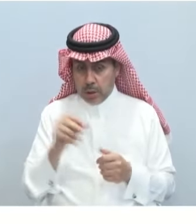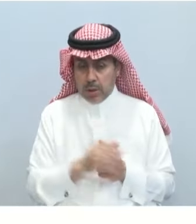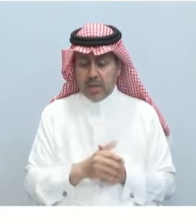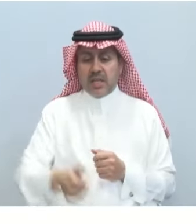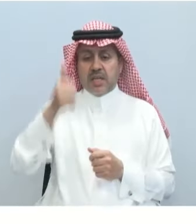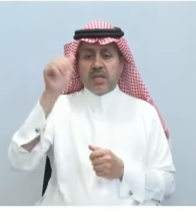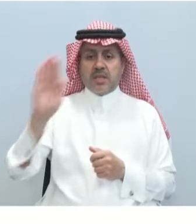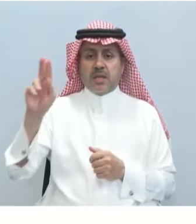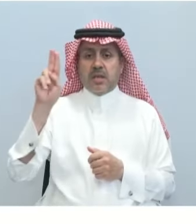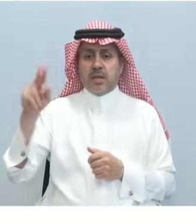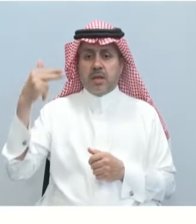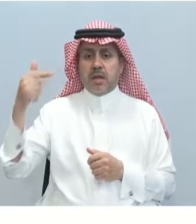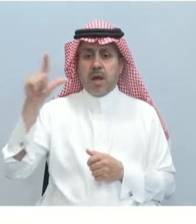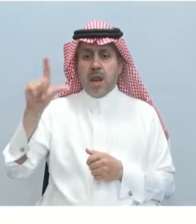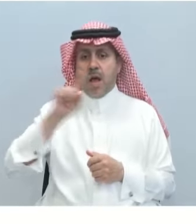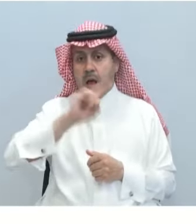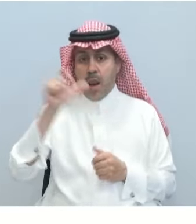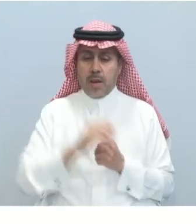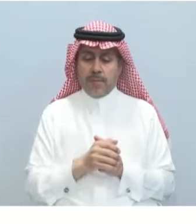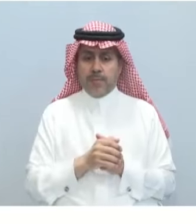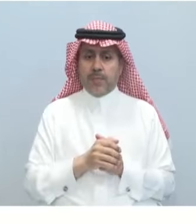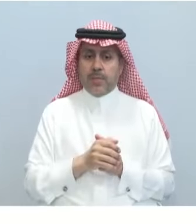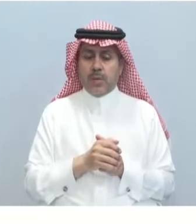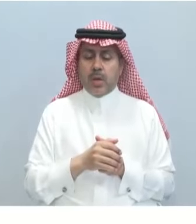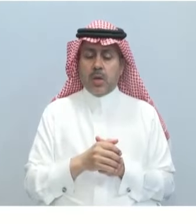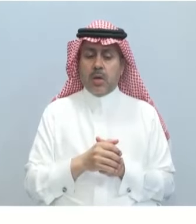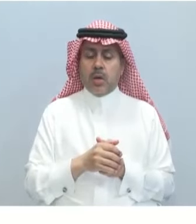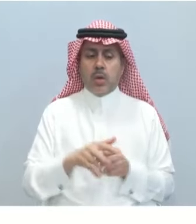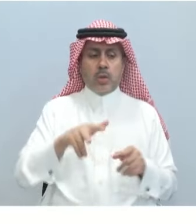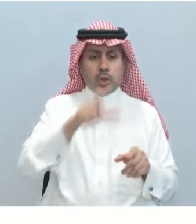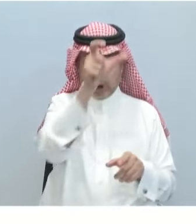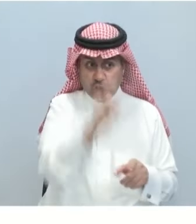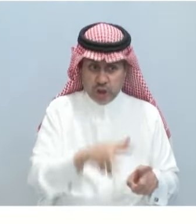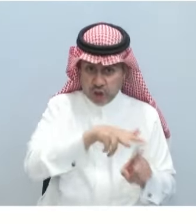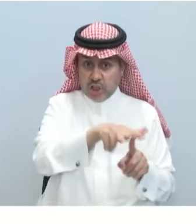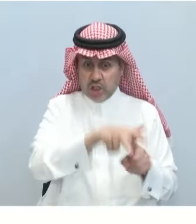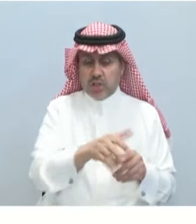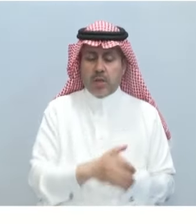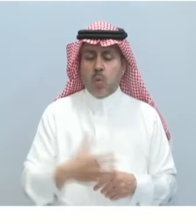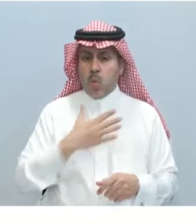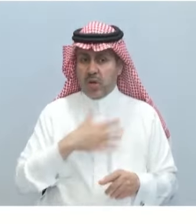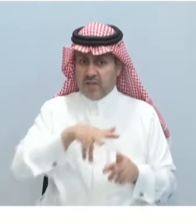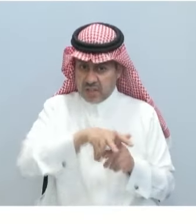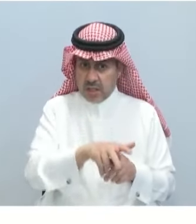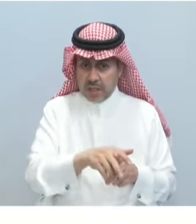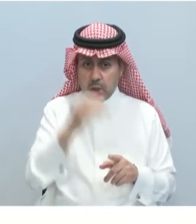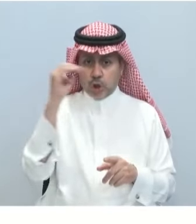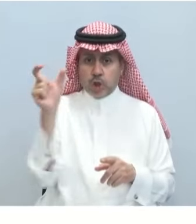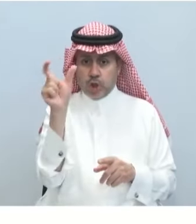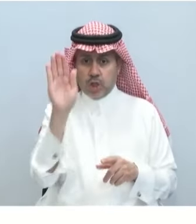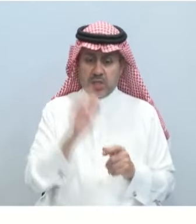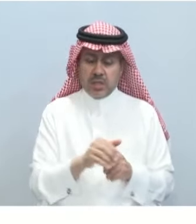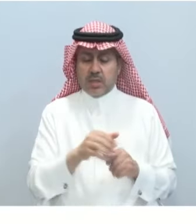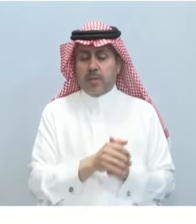الاستغلال او اساءه المعامله الجسديه او النفسيه او الجنسيه او